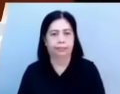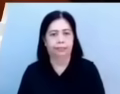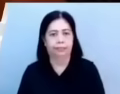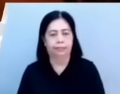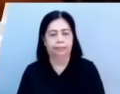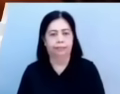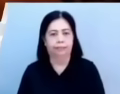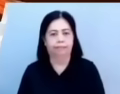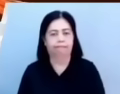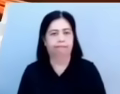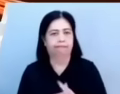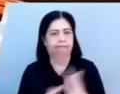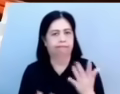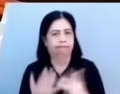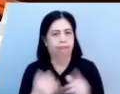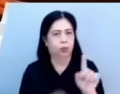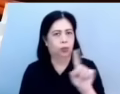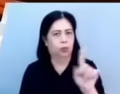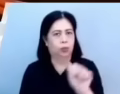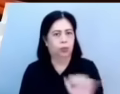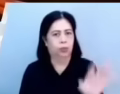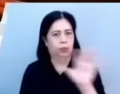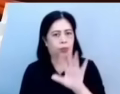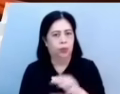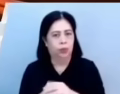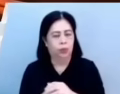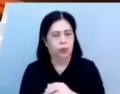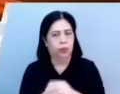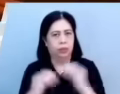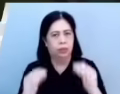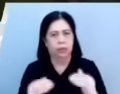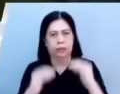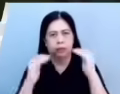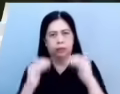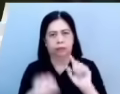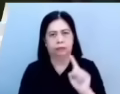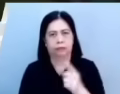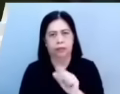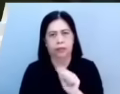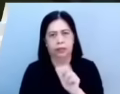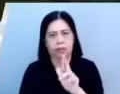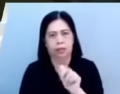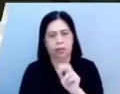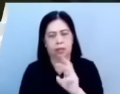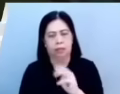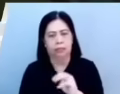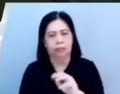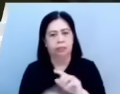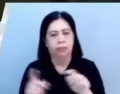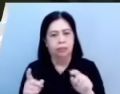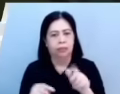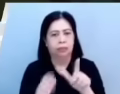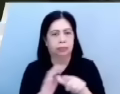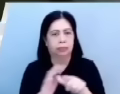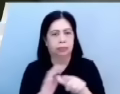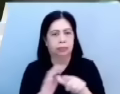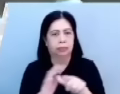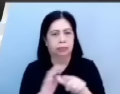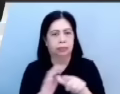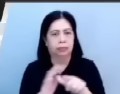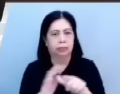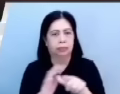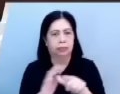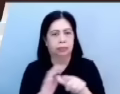Nagsimula ang sunog alauna ng madaling araw. Agad itinaas ng mga bombero ang unang alarma alauna 21 ng madaling araw. 2 warehouse dito sa